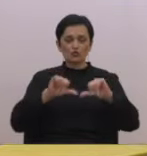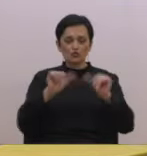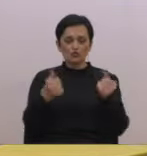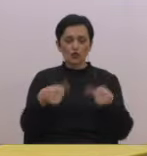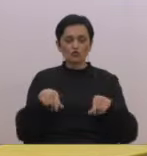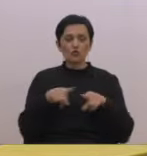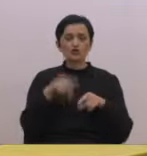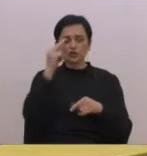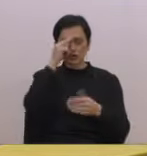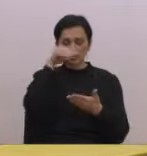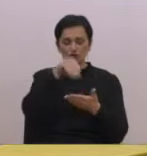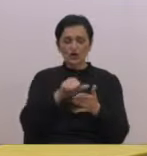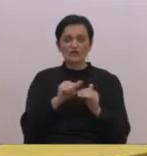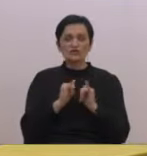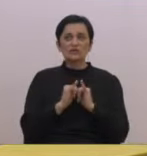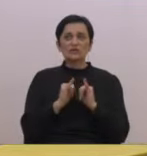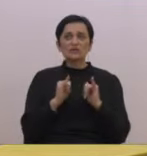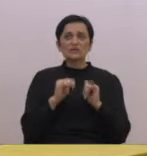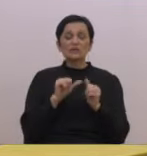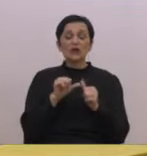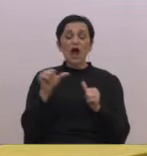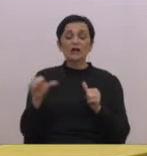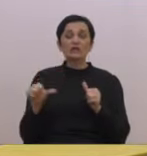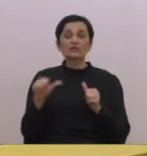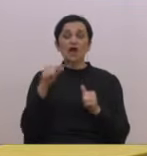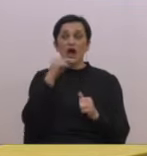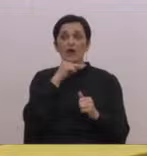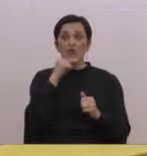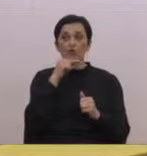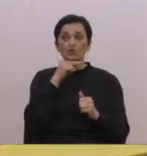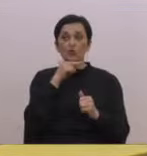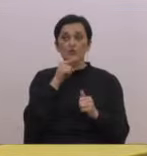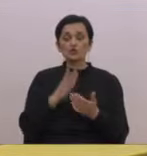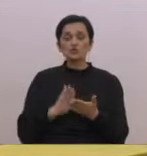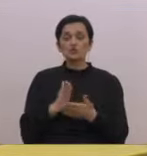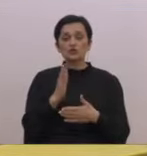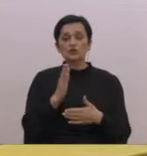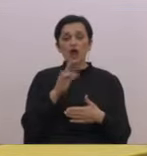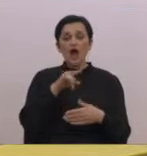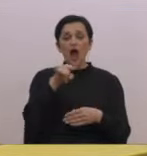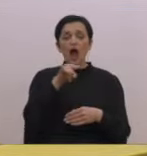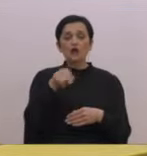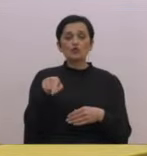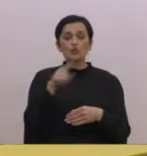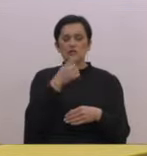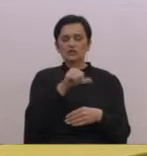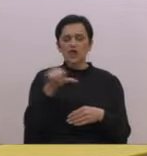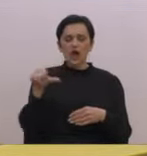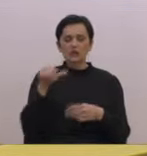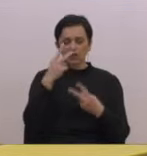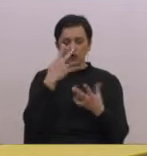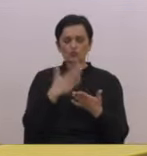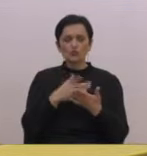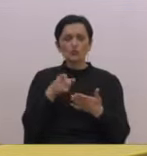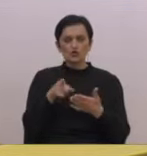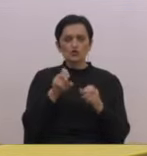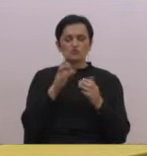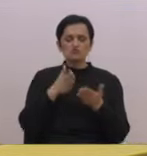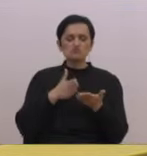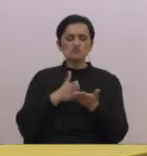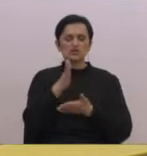ასევე შევისწავლეთ გარდა ეკონომიკური მიზანშეწონილობისა აეროპორტის, რომელიც ცალსახად იკვეთება, რომ ეს არის მიზანშეწონილი